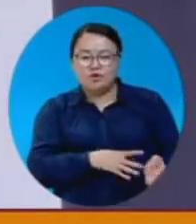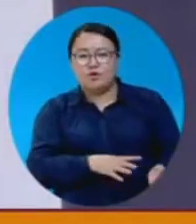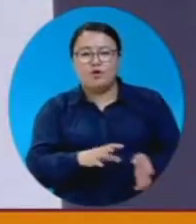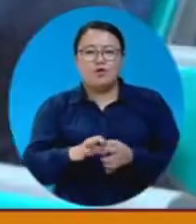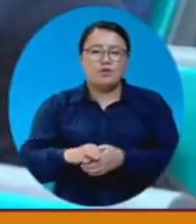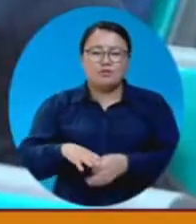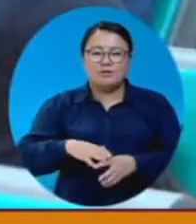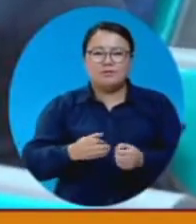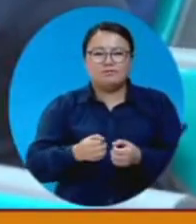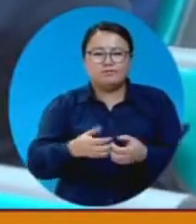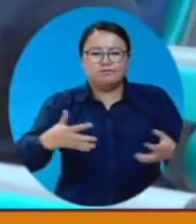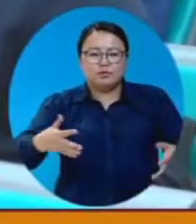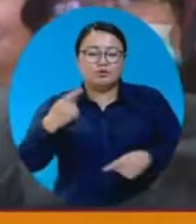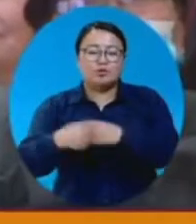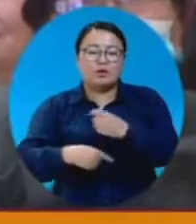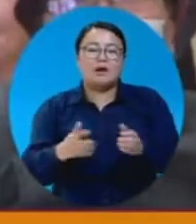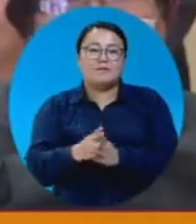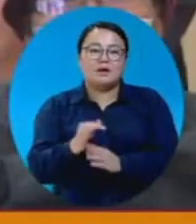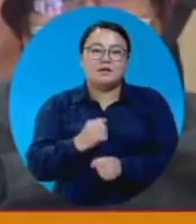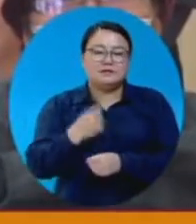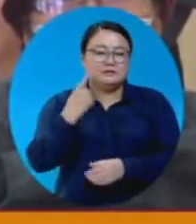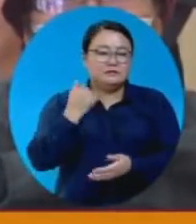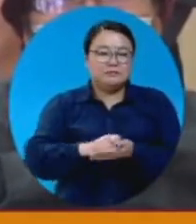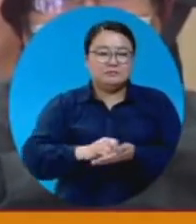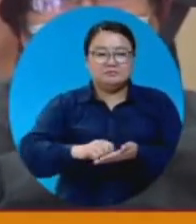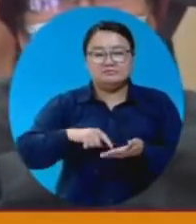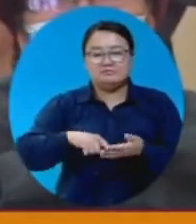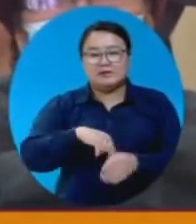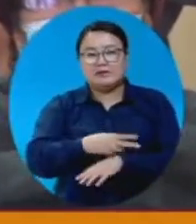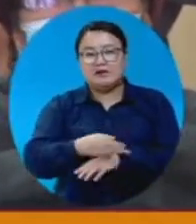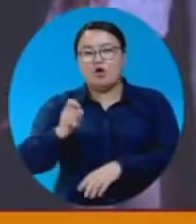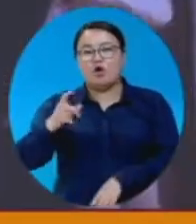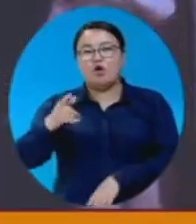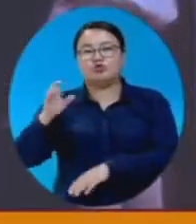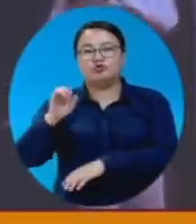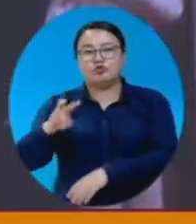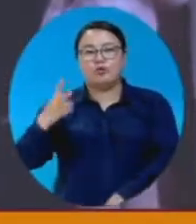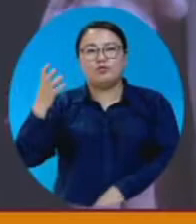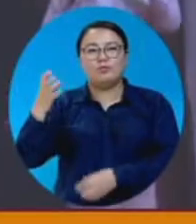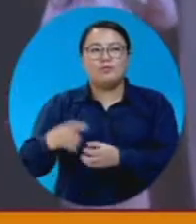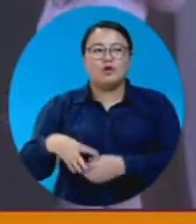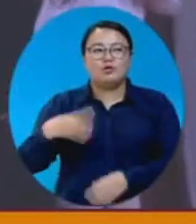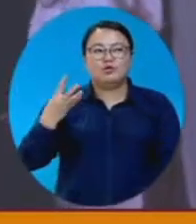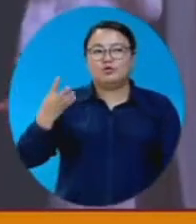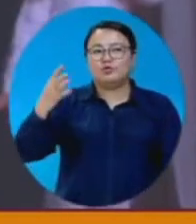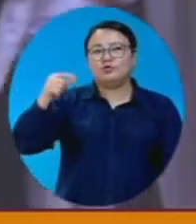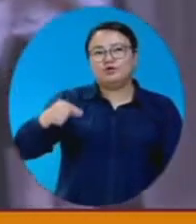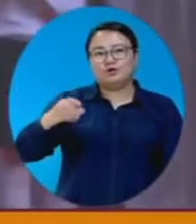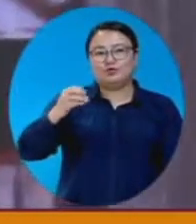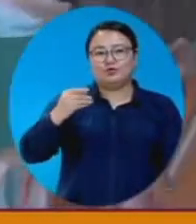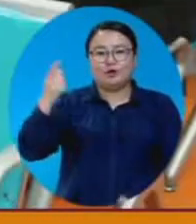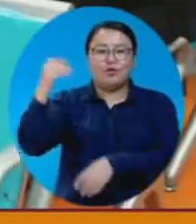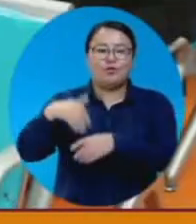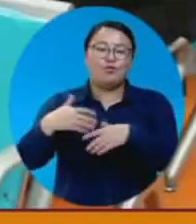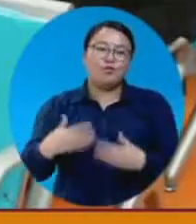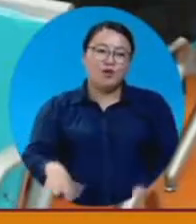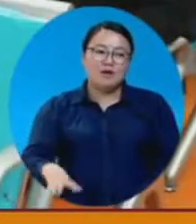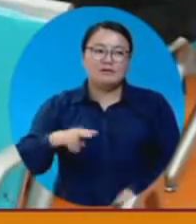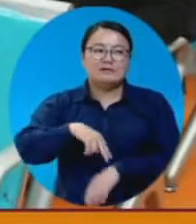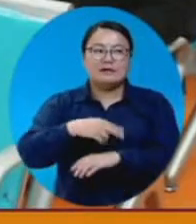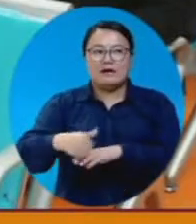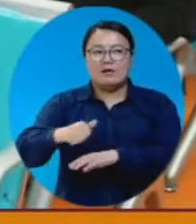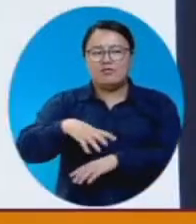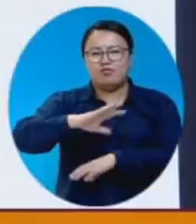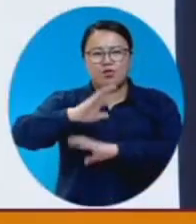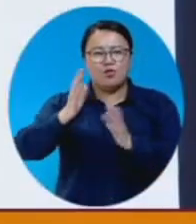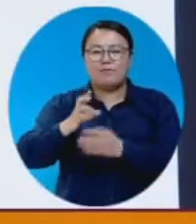үйлчилгээний хамрах хүрээг тэлэх тал дээр хамтран ажиллаж байна. Санамж бичгийн хүрээнд Дархан Уулын аймгийн Хонгор сумын 2-р багт 4G сүлжээгээ нэвтрүүллээ. Ингэснээр Дархан Уулын